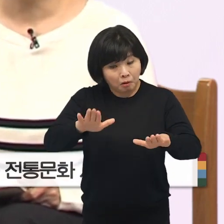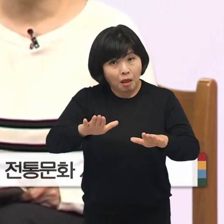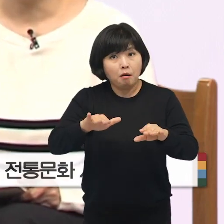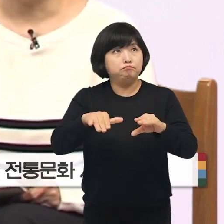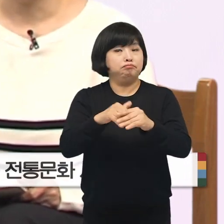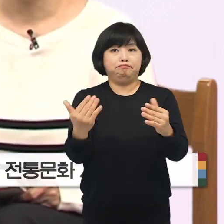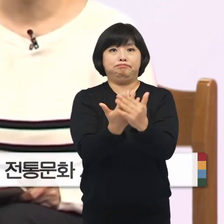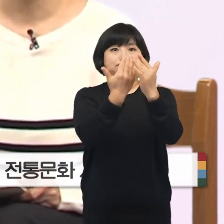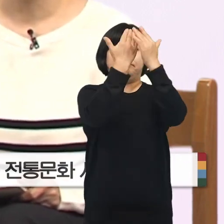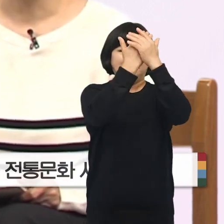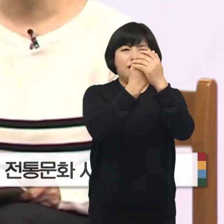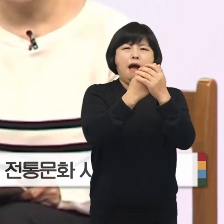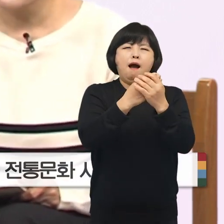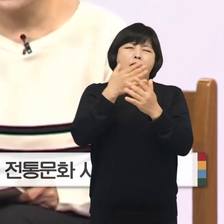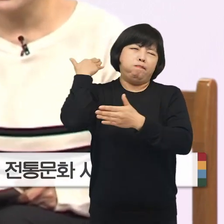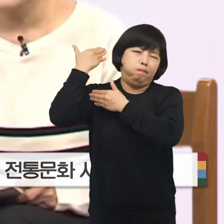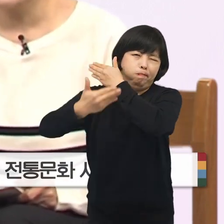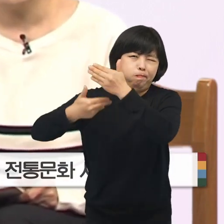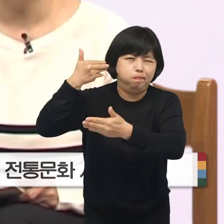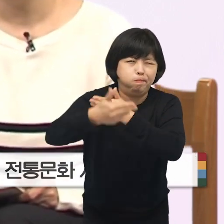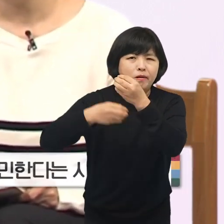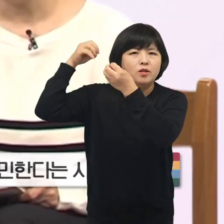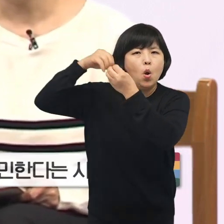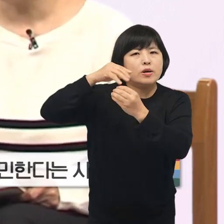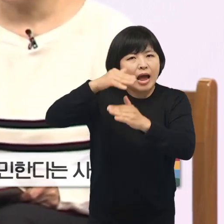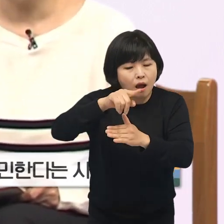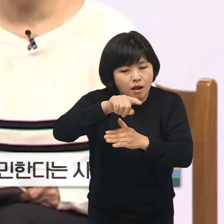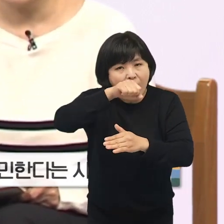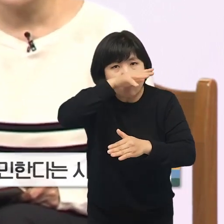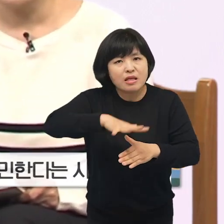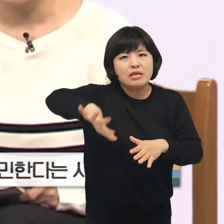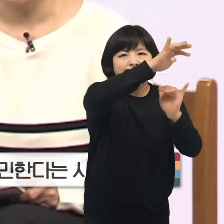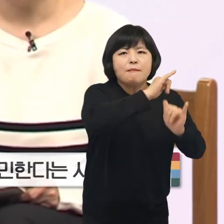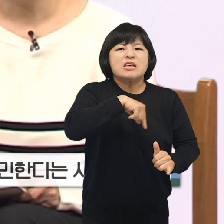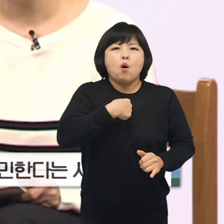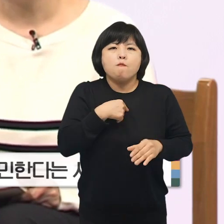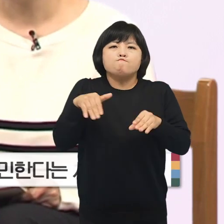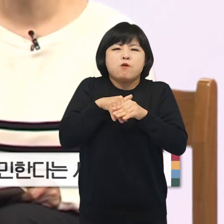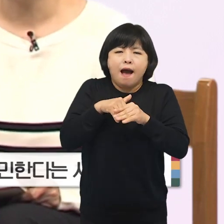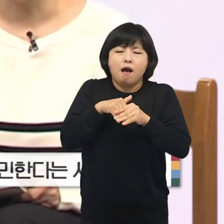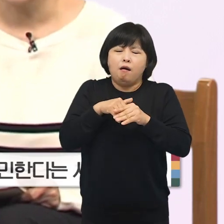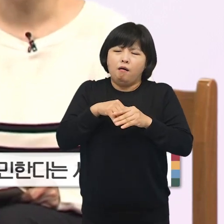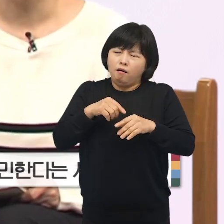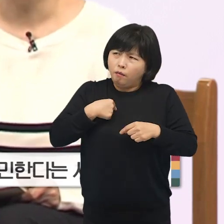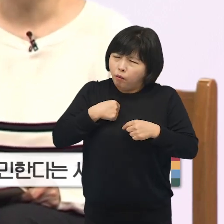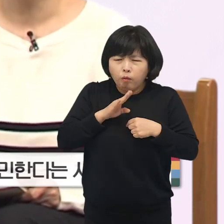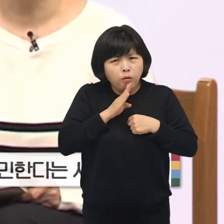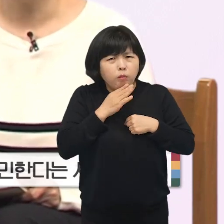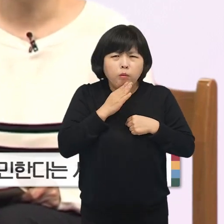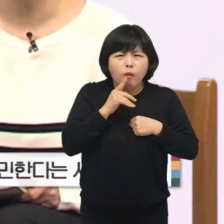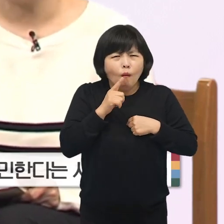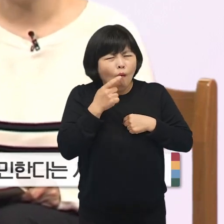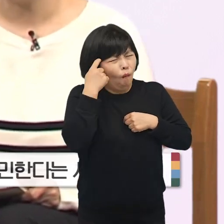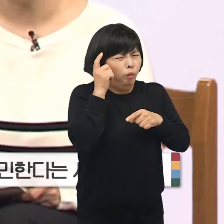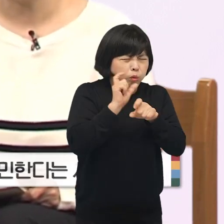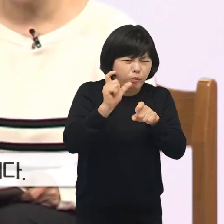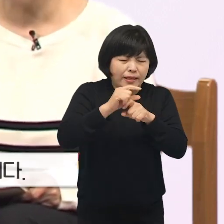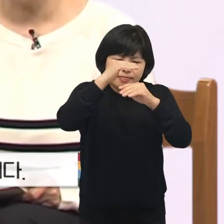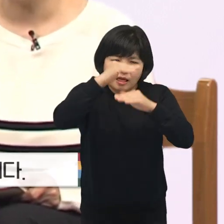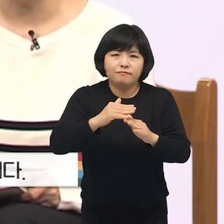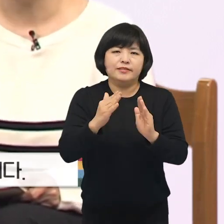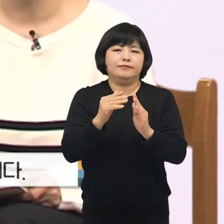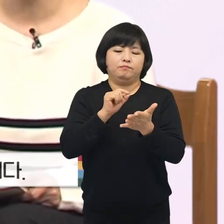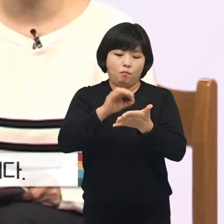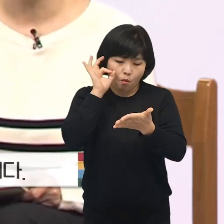뿌리 깊게 남아있는 전통 문화 사이에서 아프리카인들 스스로도 그들의 문화 정체성을 고민한다는 사실을 이